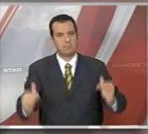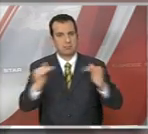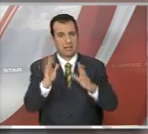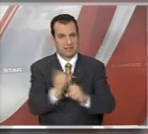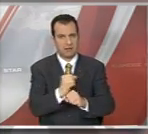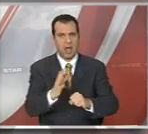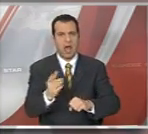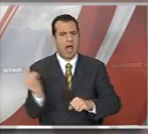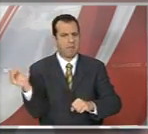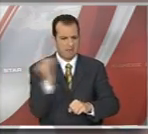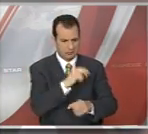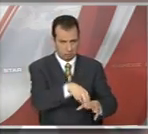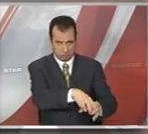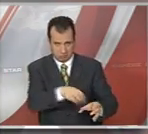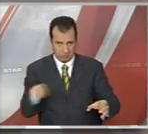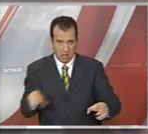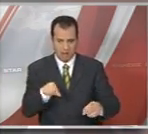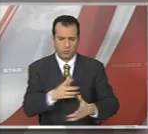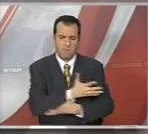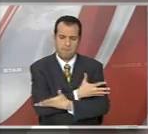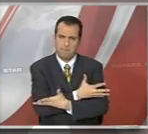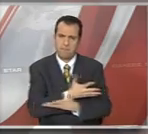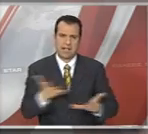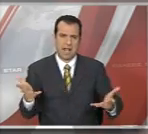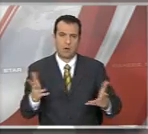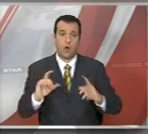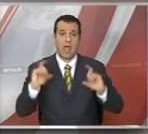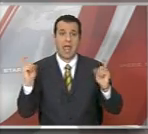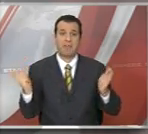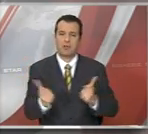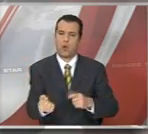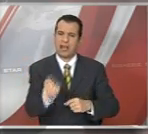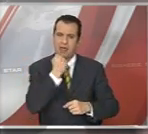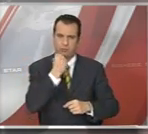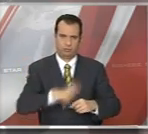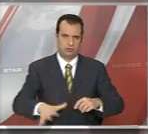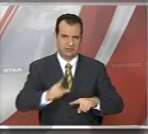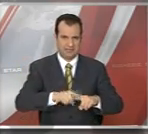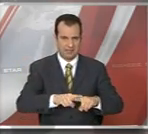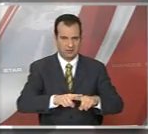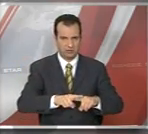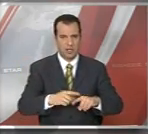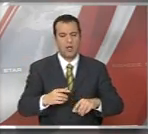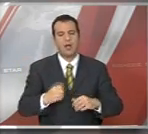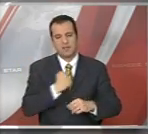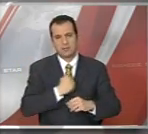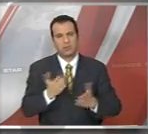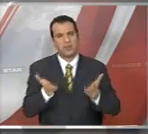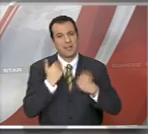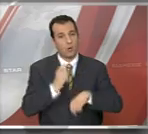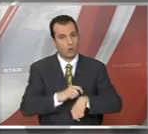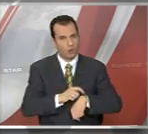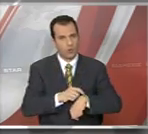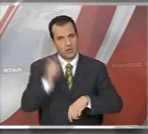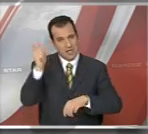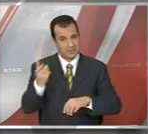στιγμή θα είναι το μεγαλύτερο και το το μεγαλύτερο εθνικό λύση που έχει κάνει ο τόπος κύριε τσιγκρή δεν έχουμε άλλο ρνο δυστυχώς θα ήθελα αφού